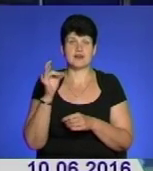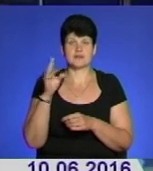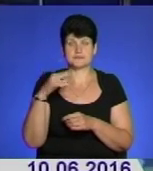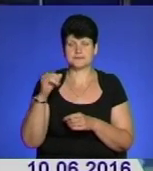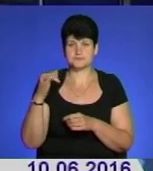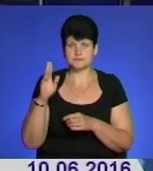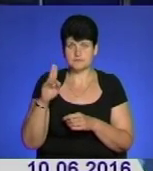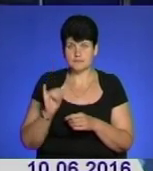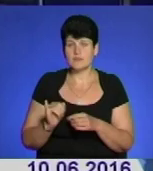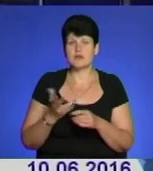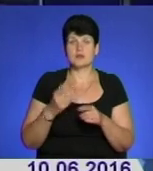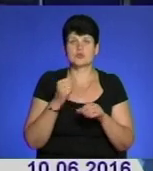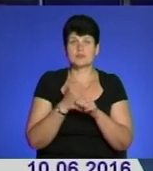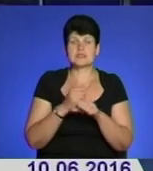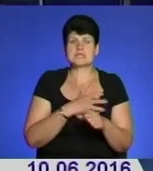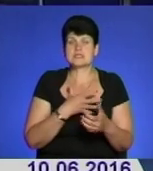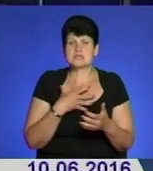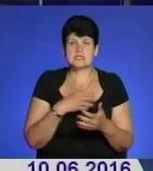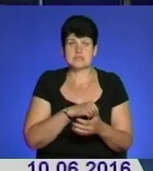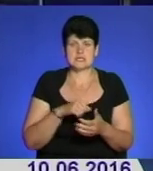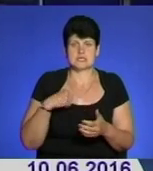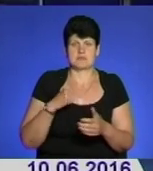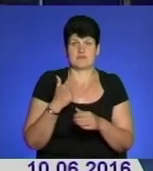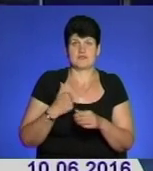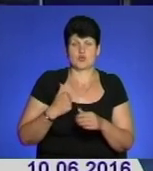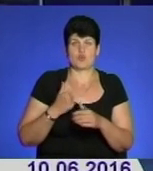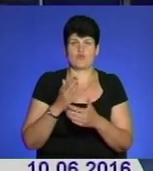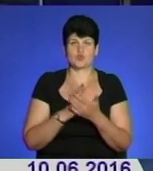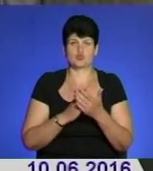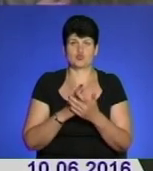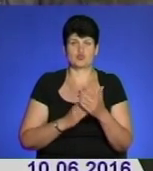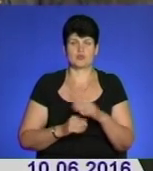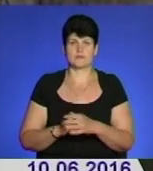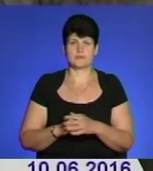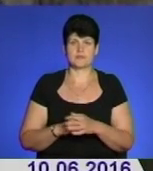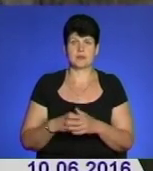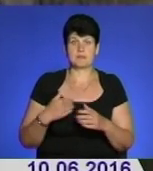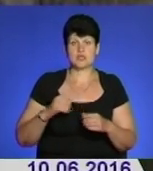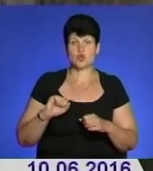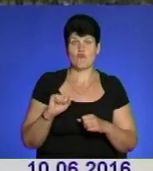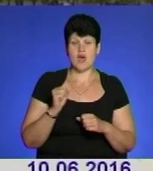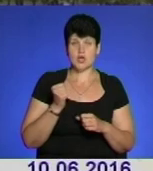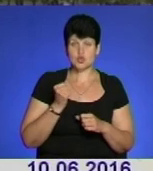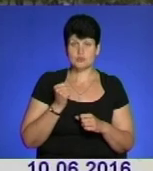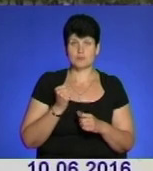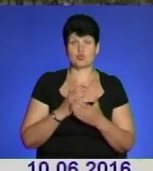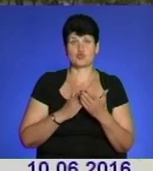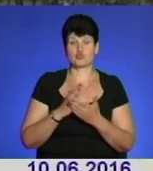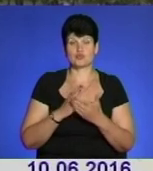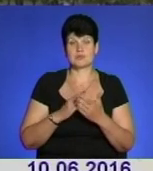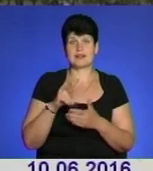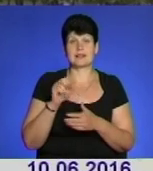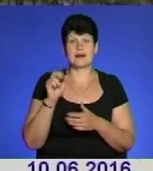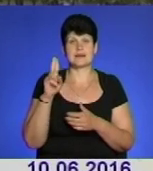Шершуна спорудили власними силами самі військовослужбовці. Детальніше у сюжеті. Ми з товаришем по службі